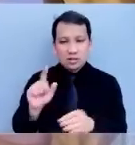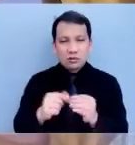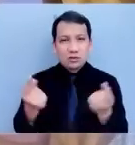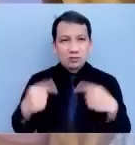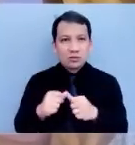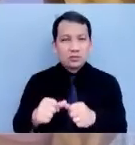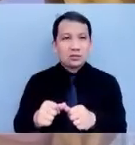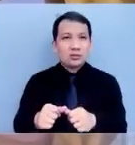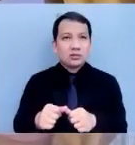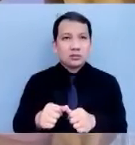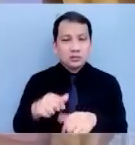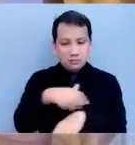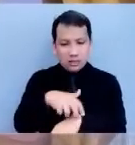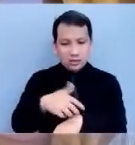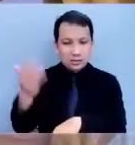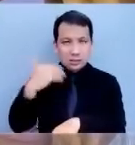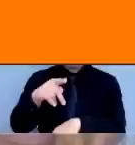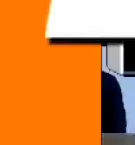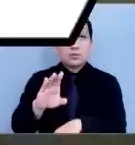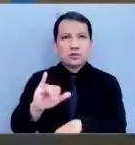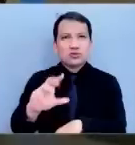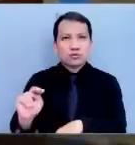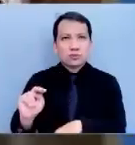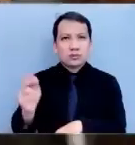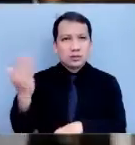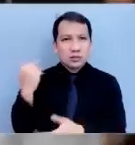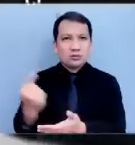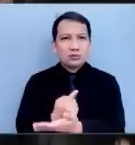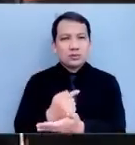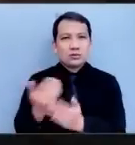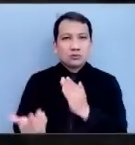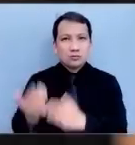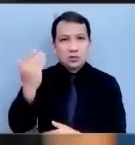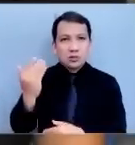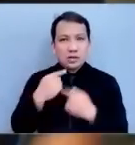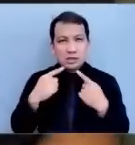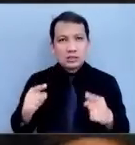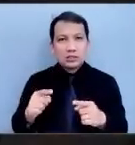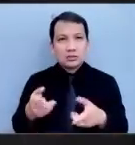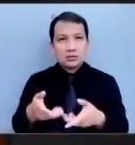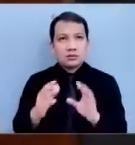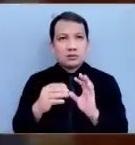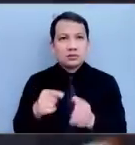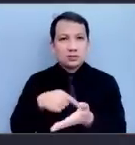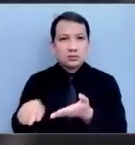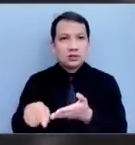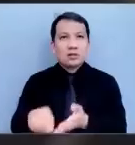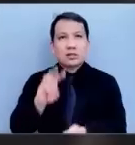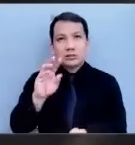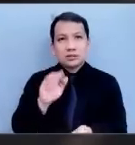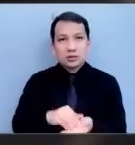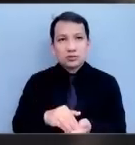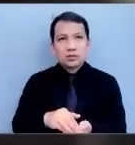sa poblasyon Makati noong nakaraang linggo. Umaga nitong Sabado nang payagan si Aura na magbayad ng 6,000